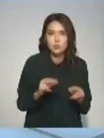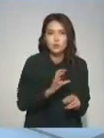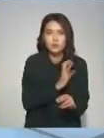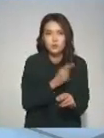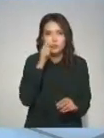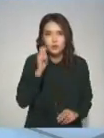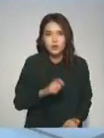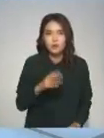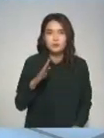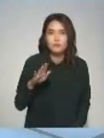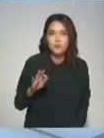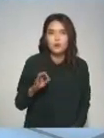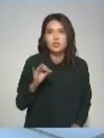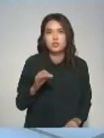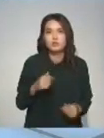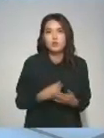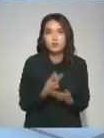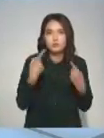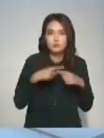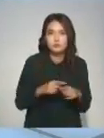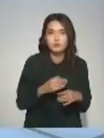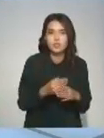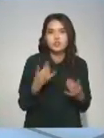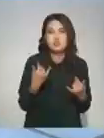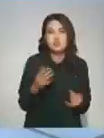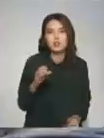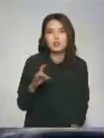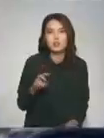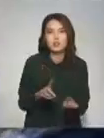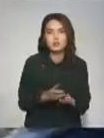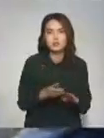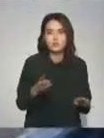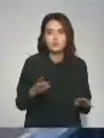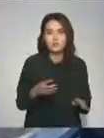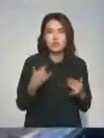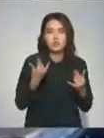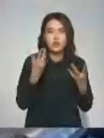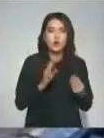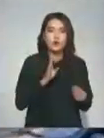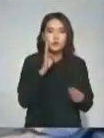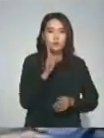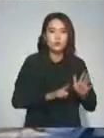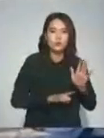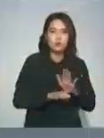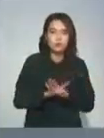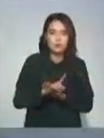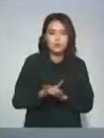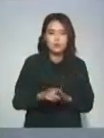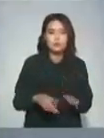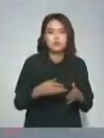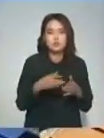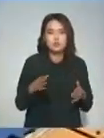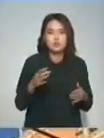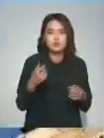украинские ПВО и угрожают новыми санкциями. Теперь уже Ирану. Сегодняшнее утро началось в Киеве с крупномасштабной